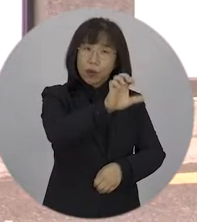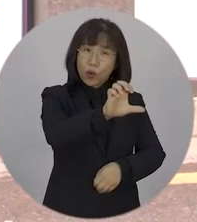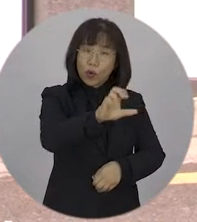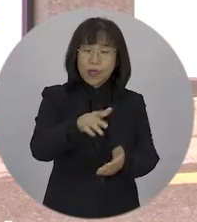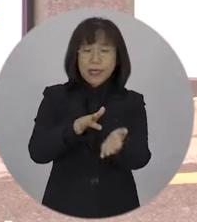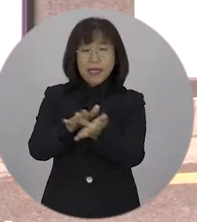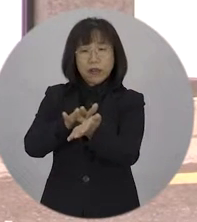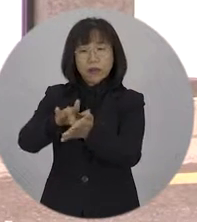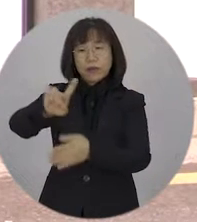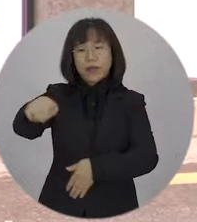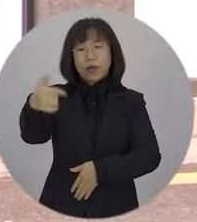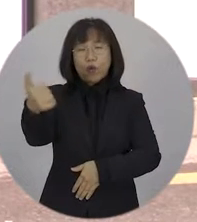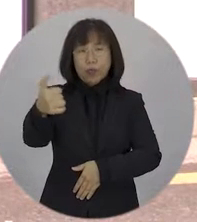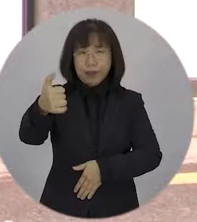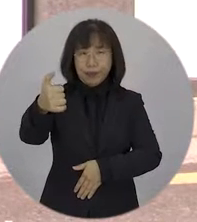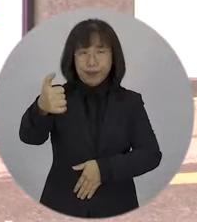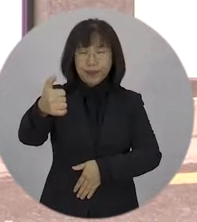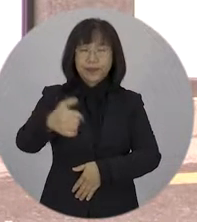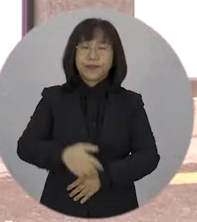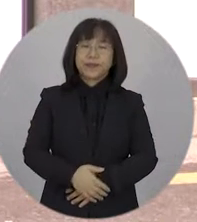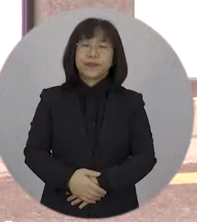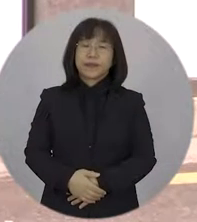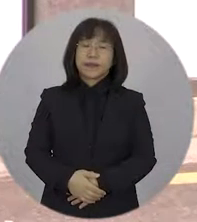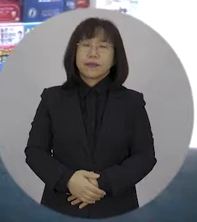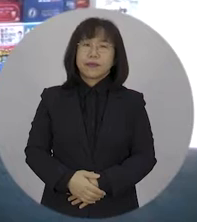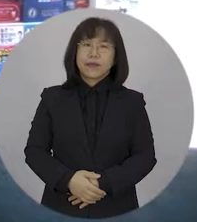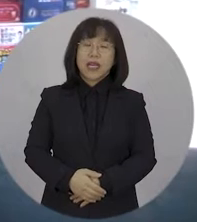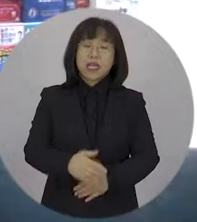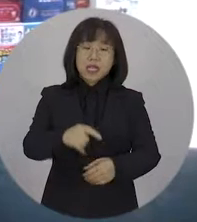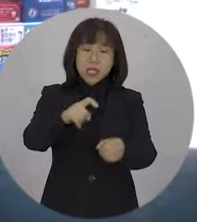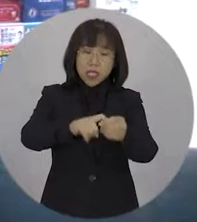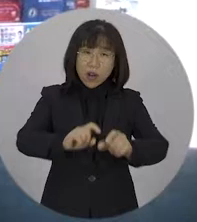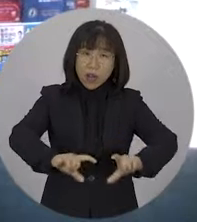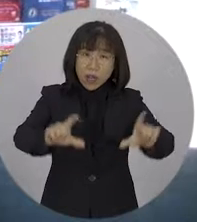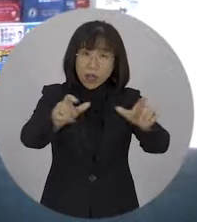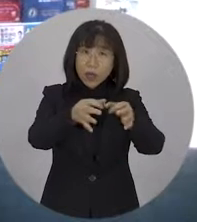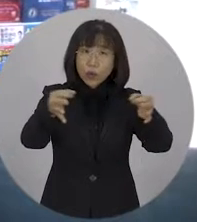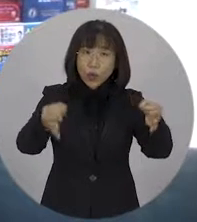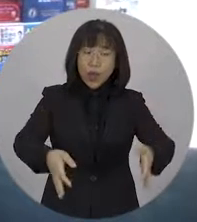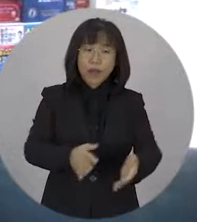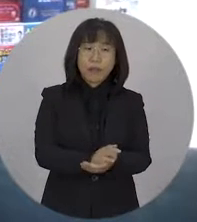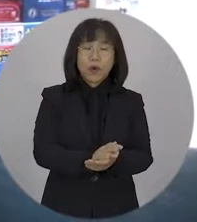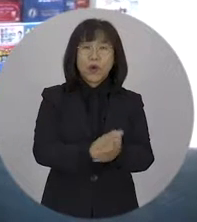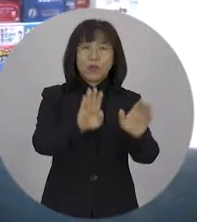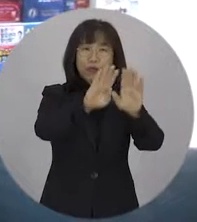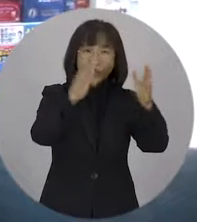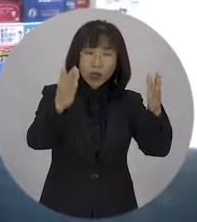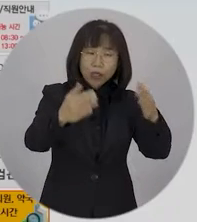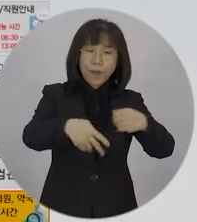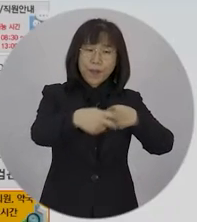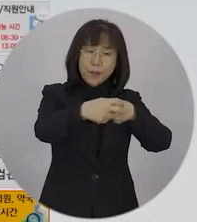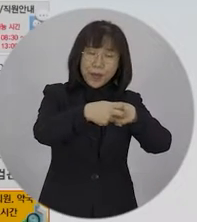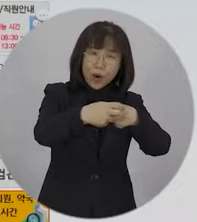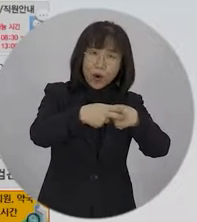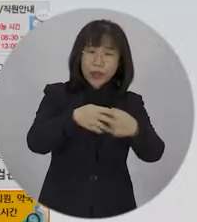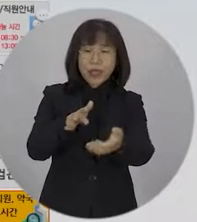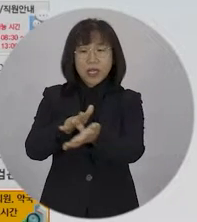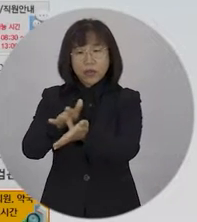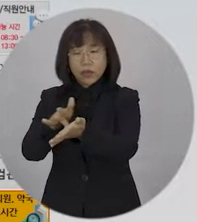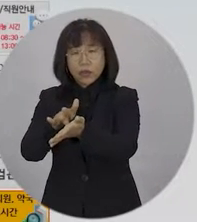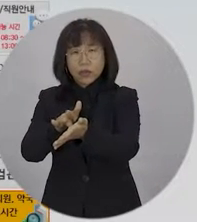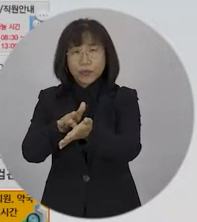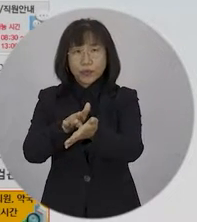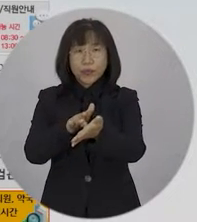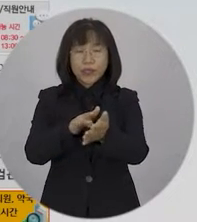150개 소 를 지정해 운영합니다 설 연휴기간 문을 여는 의료기관과 약국은 날짜별로 지정의 비상진료